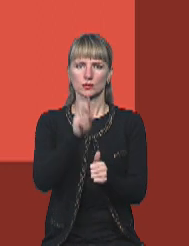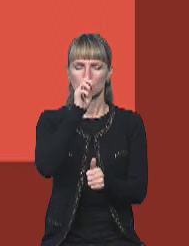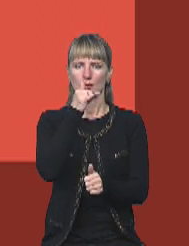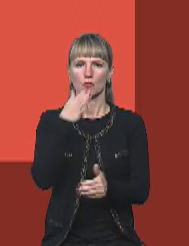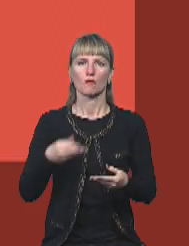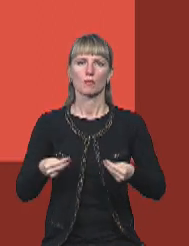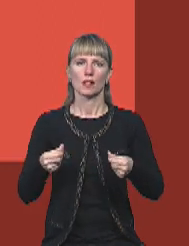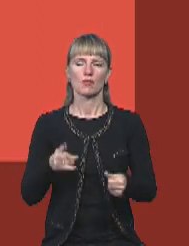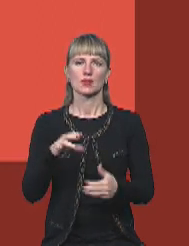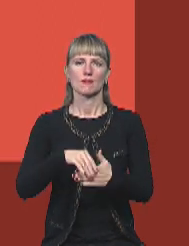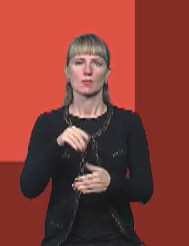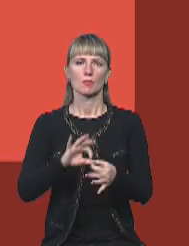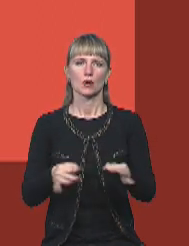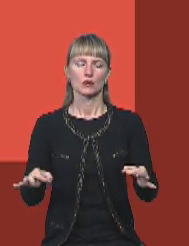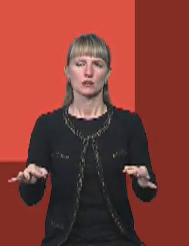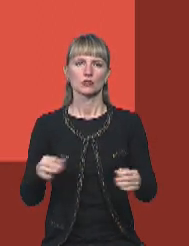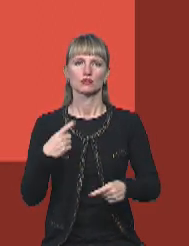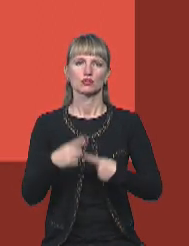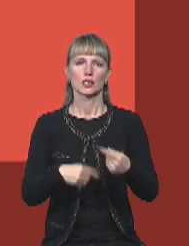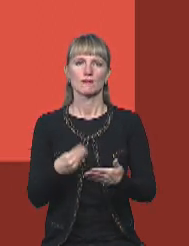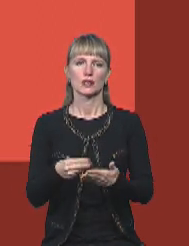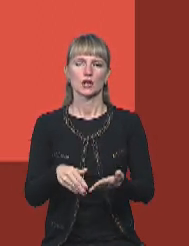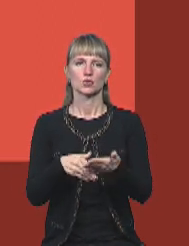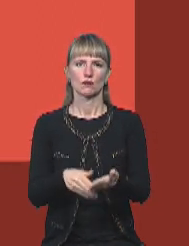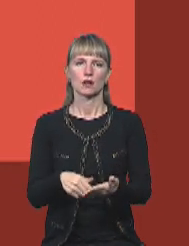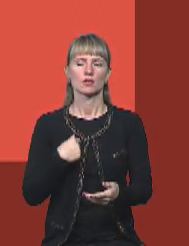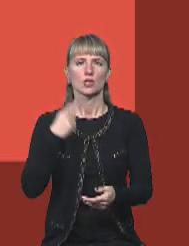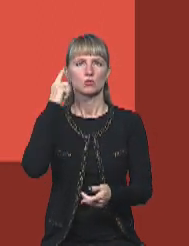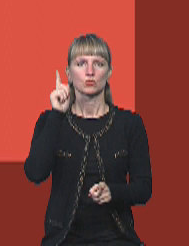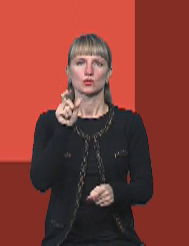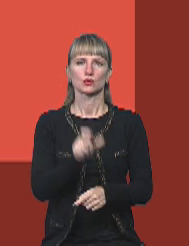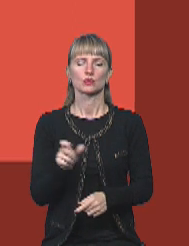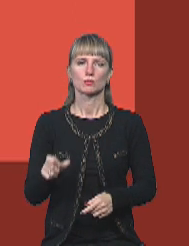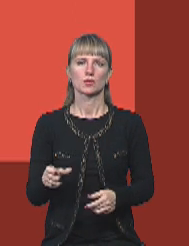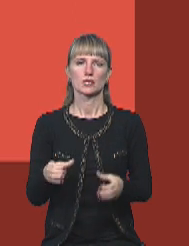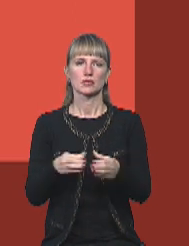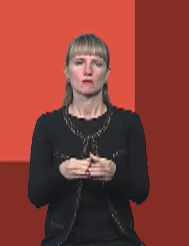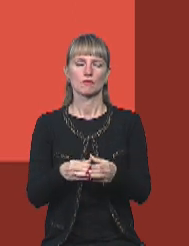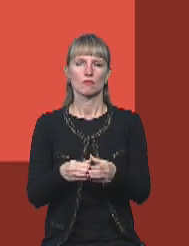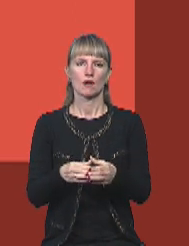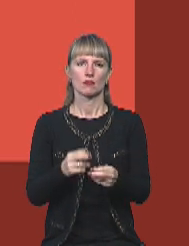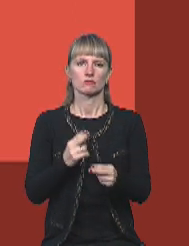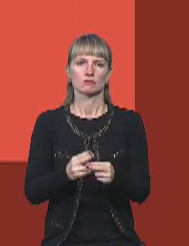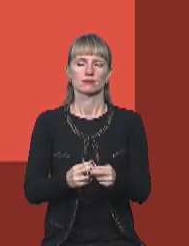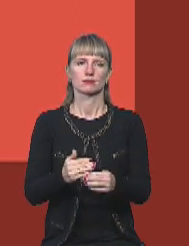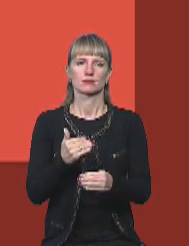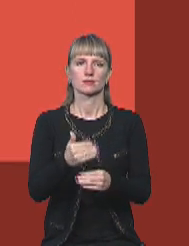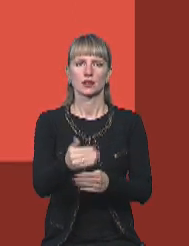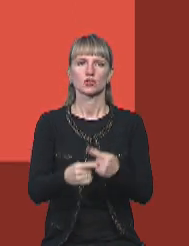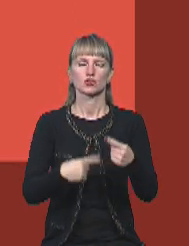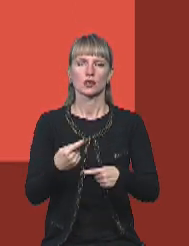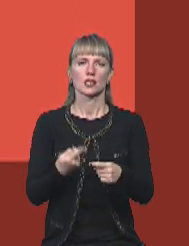впливати на виборчий процес навіть через фінансування. Мені здається, що суспільство спотикається якраз через оце